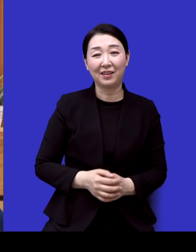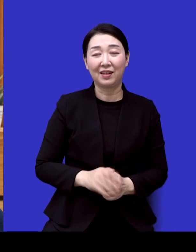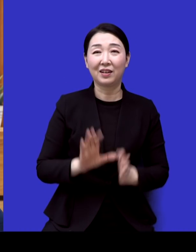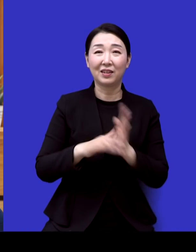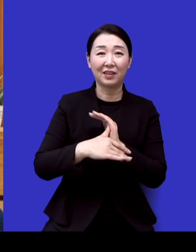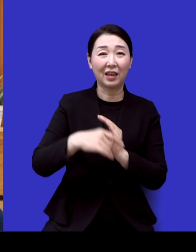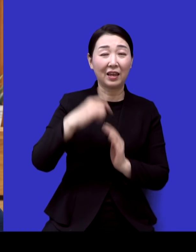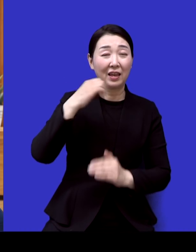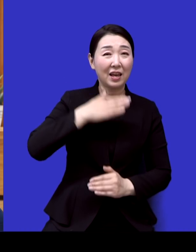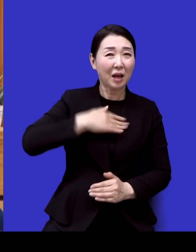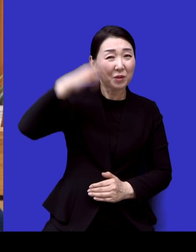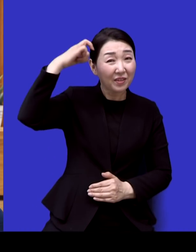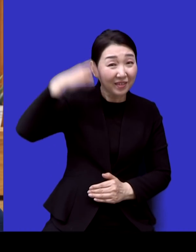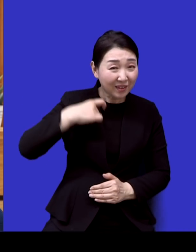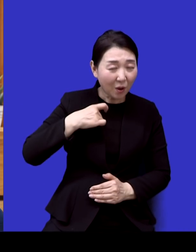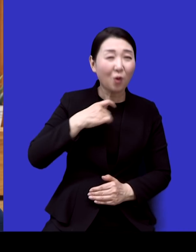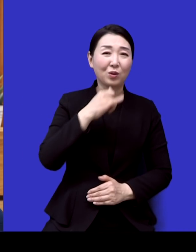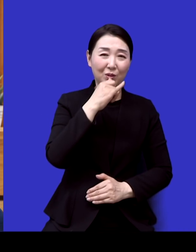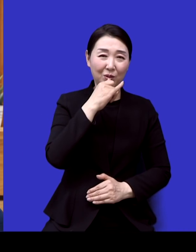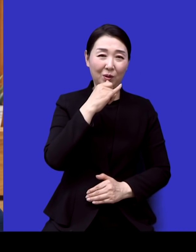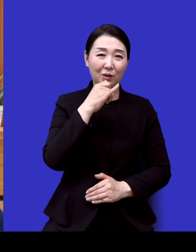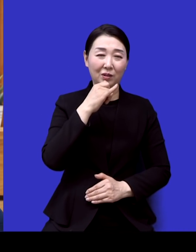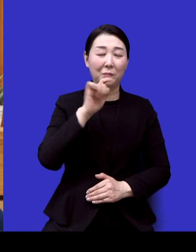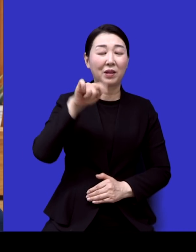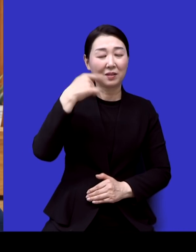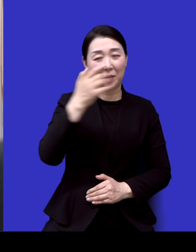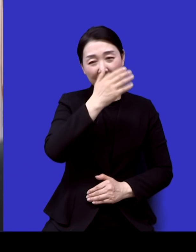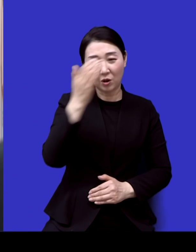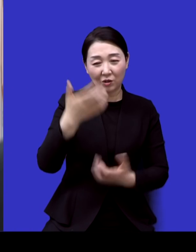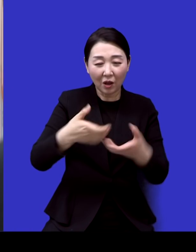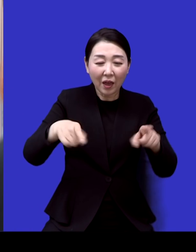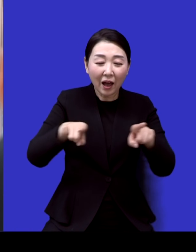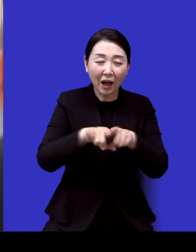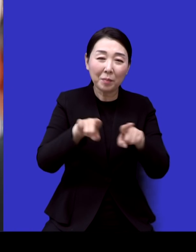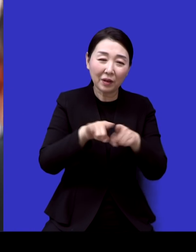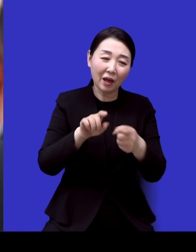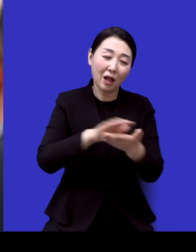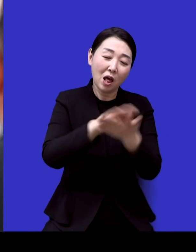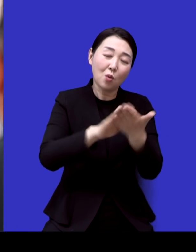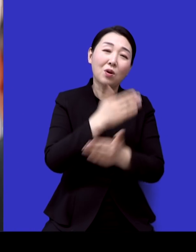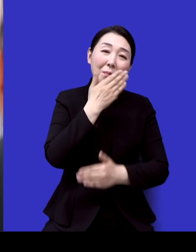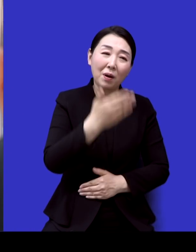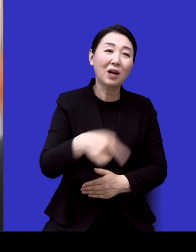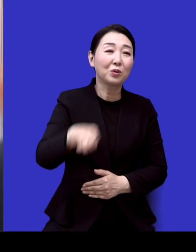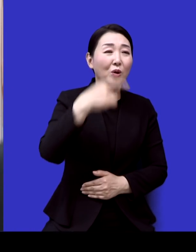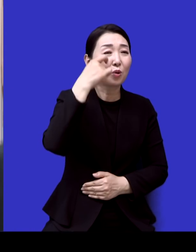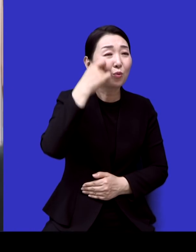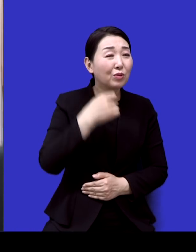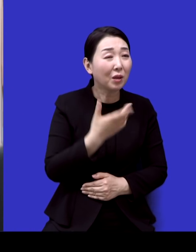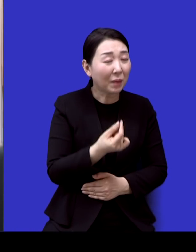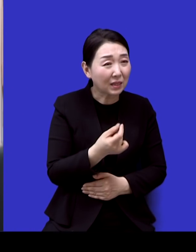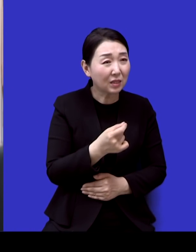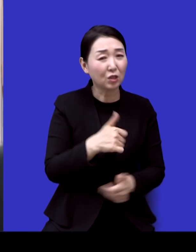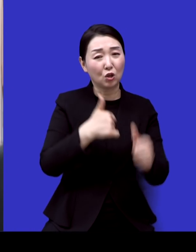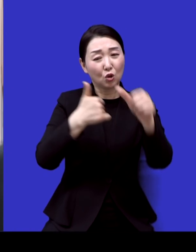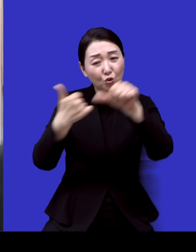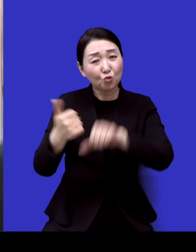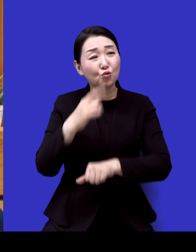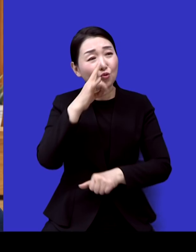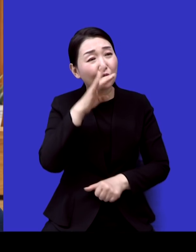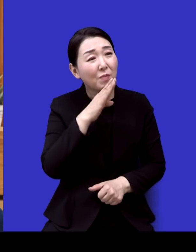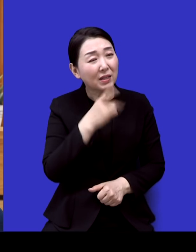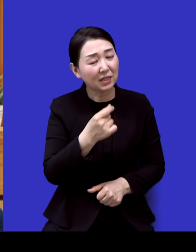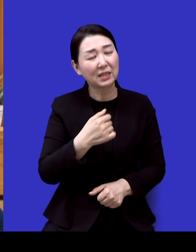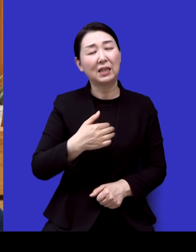느꼈던 그 감정을 가지셨기 때문에 지금 이제 다음 세대들과 공감할 수 있고 너희도 이럴 때 울지, 너희도 이럴 때 죽음에 대해서 궁금하지,